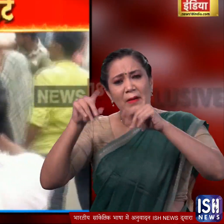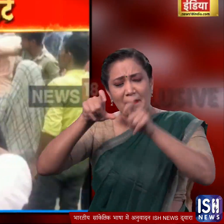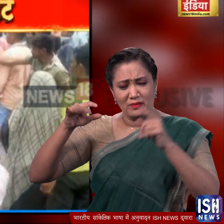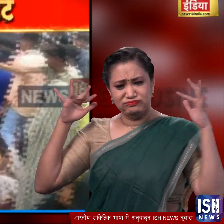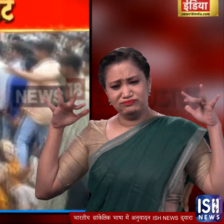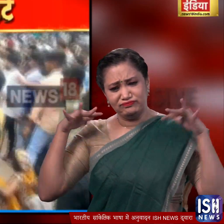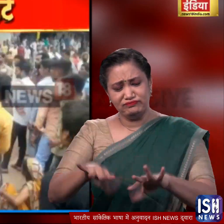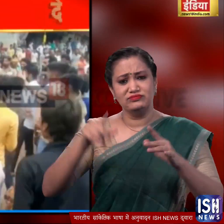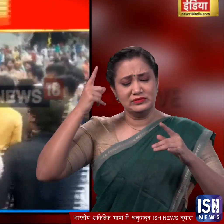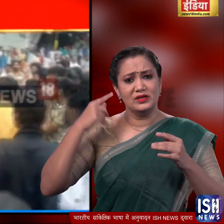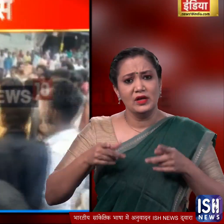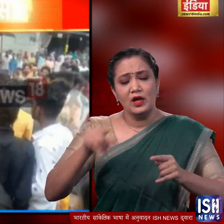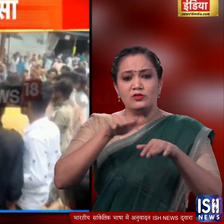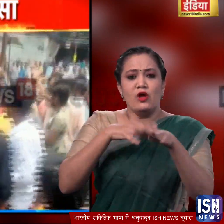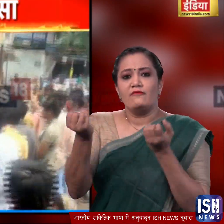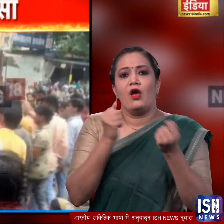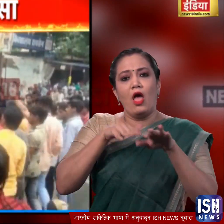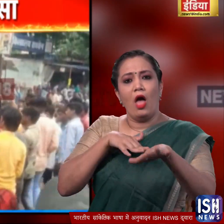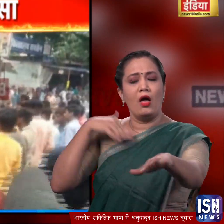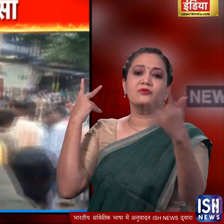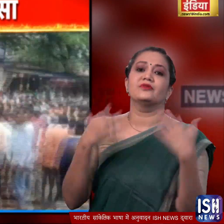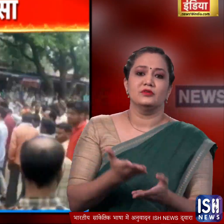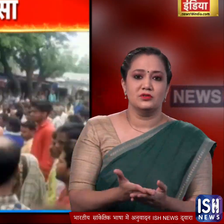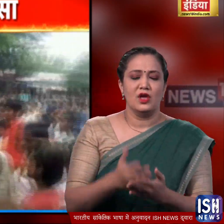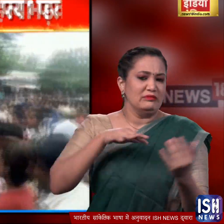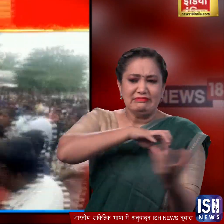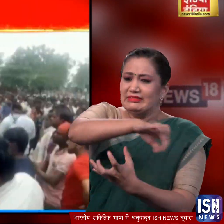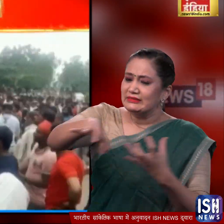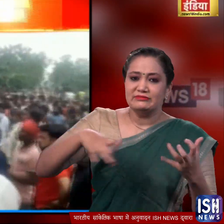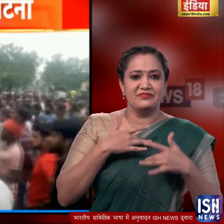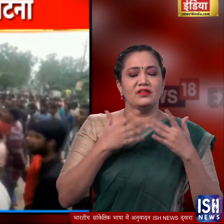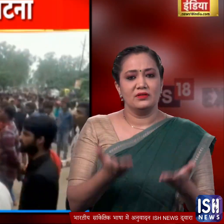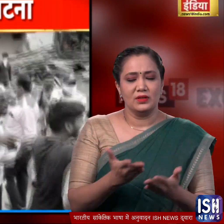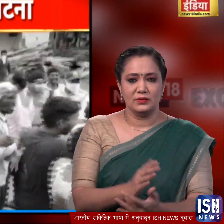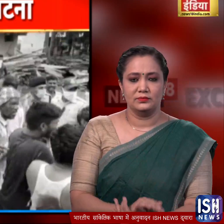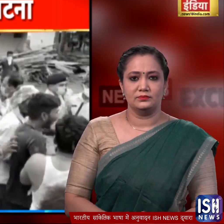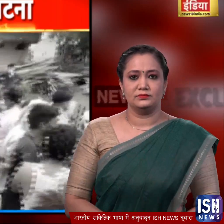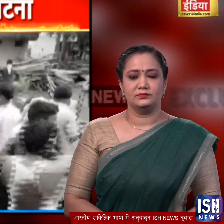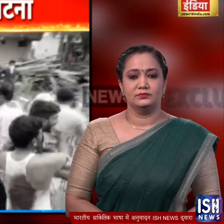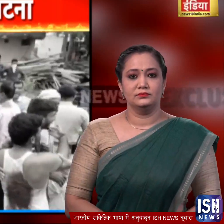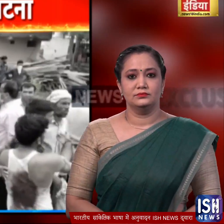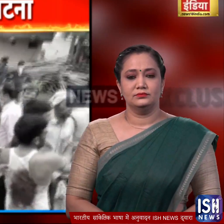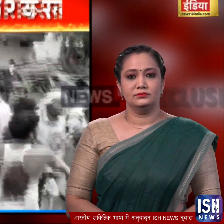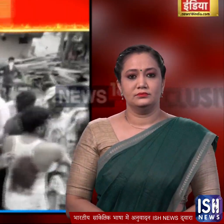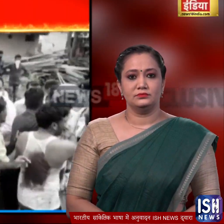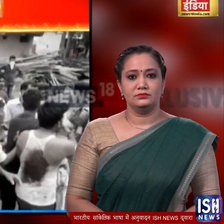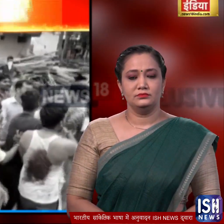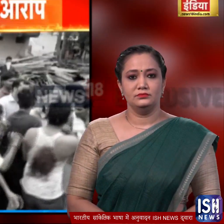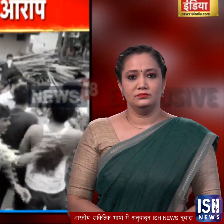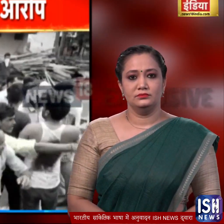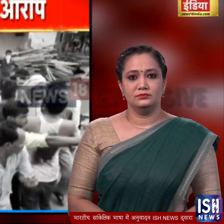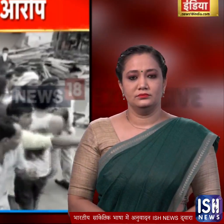की तादाद में लोग सड़क पर उतरे और ट्रैफिक जाम कर दिया। इससे वहां अफरा तफरी का माहौल पैदा हो गया।